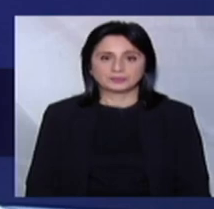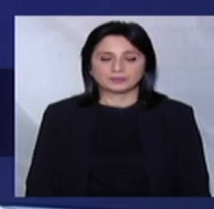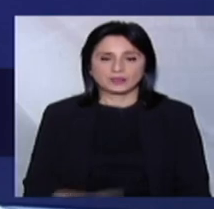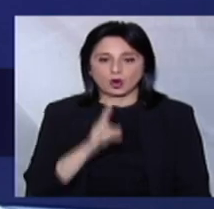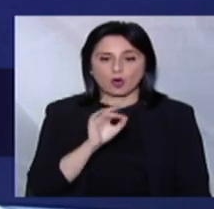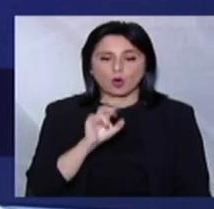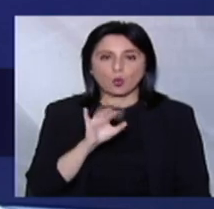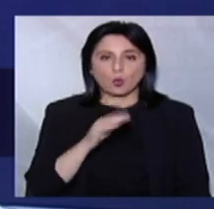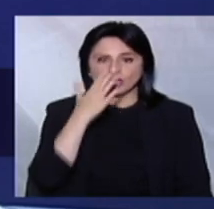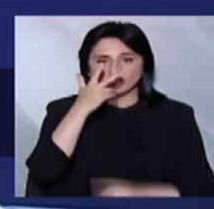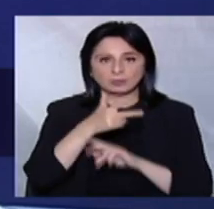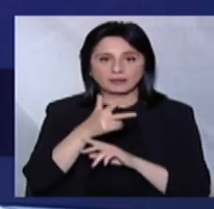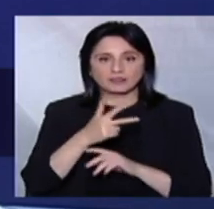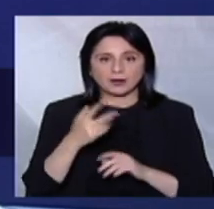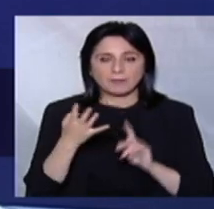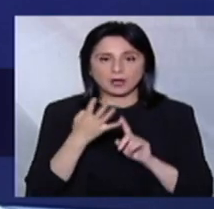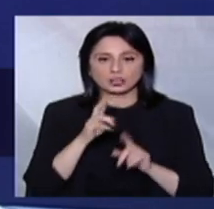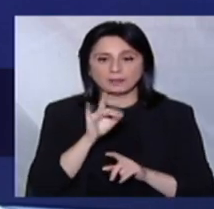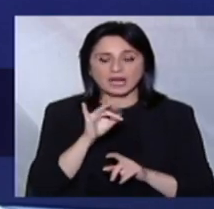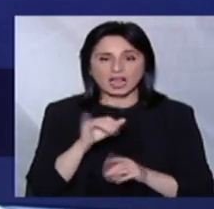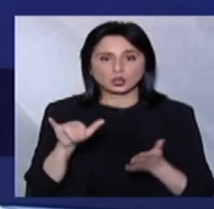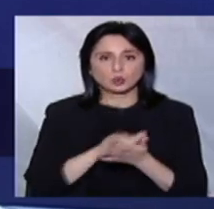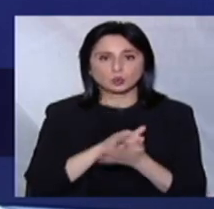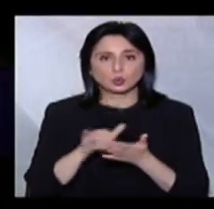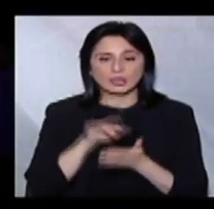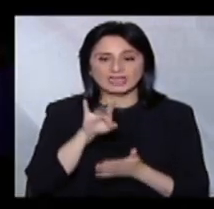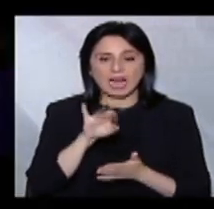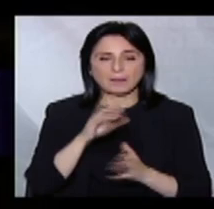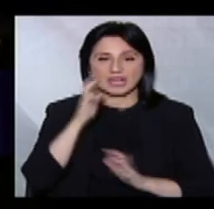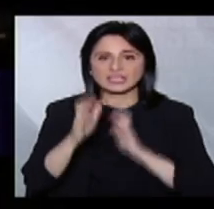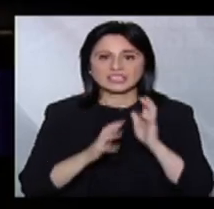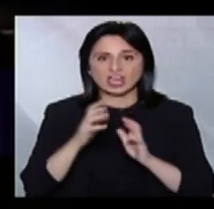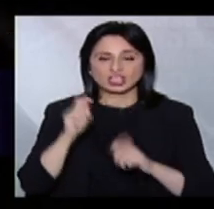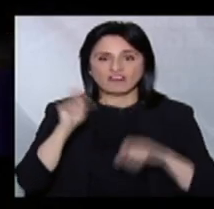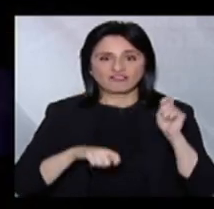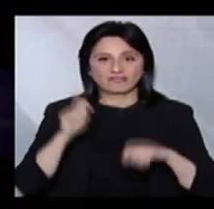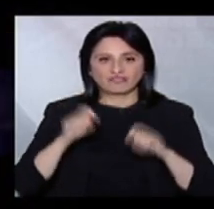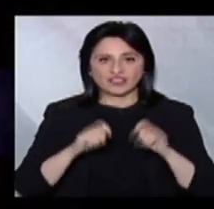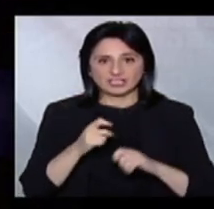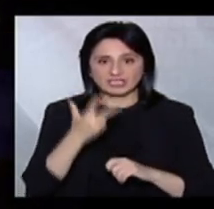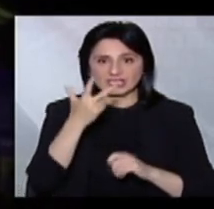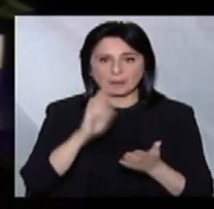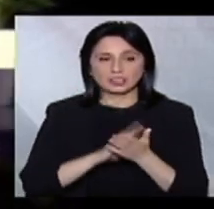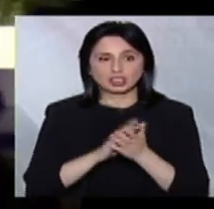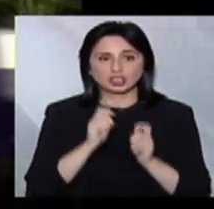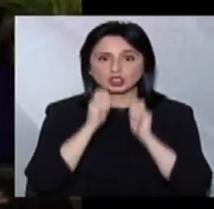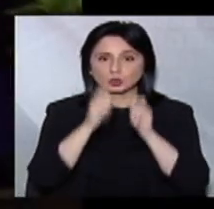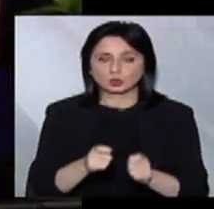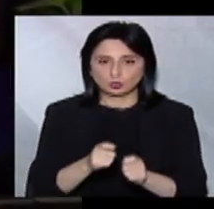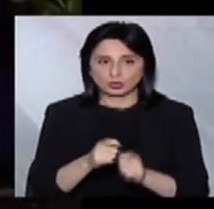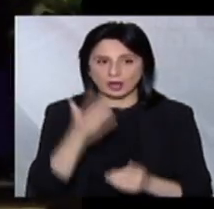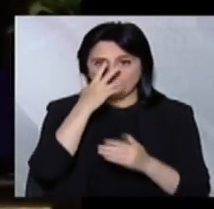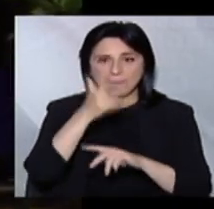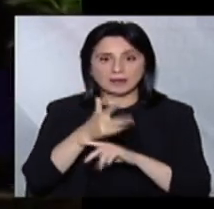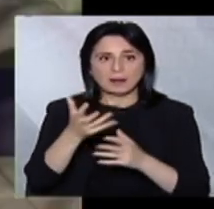ლევან კოღუაშვილის ფილმი მეოთხე ბრაიტონი ნიუ-იორკში ტრაიბეკას საერთაშორისო ფესტივალზე სამი ჯილდოს მფლობელი გახდა.